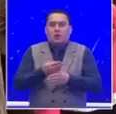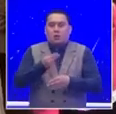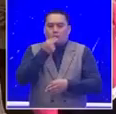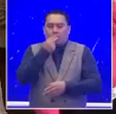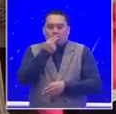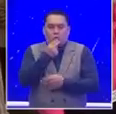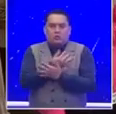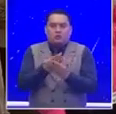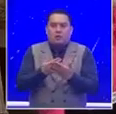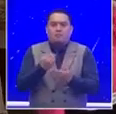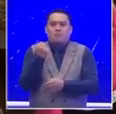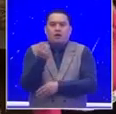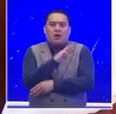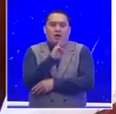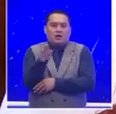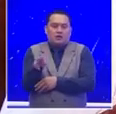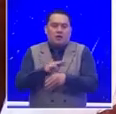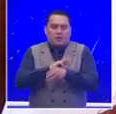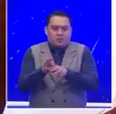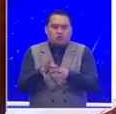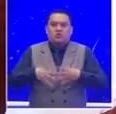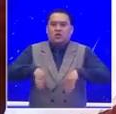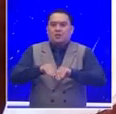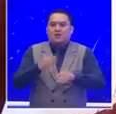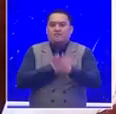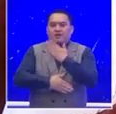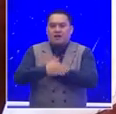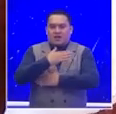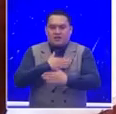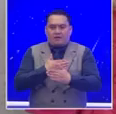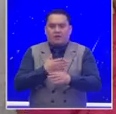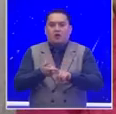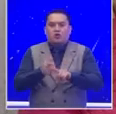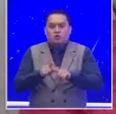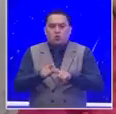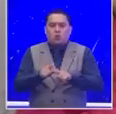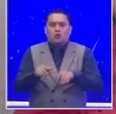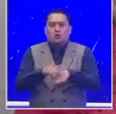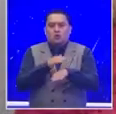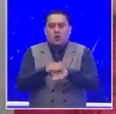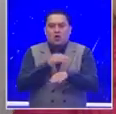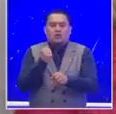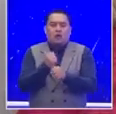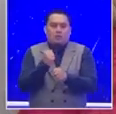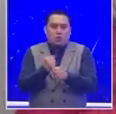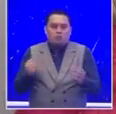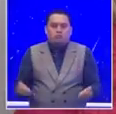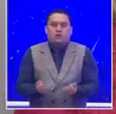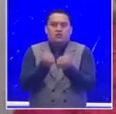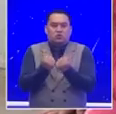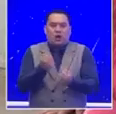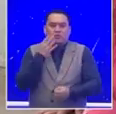развозят пенсионерам, малоимущим, многодетным, а также семьям, воспитывающим детей-инвалидов. В этот раз челлендж «Делай добро» поддержали